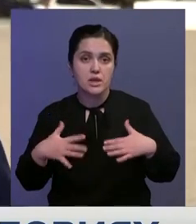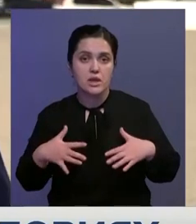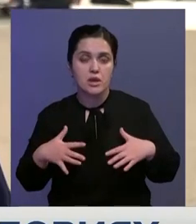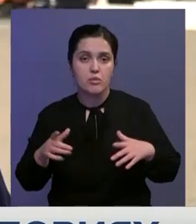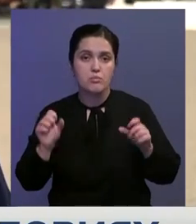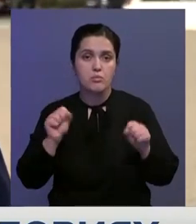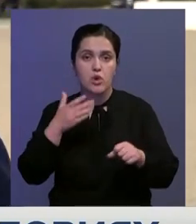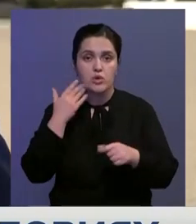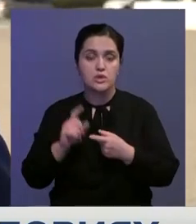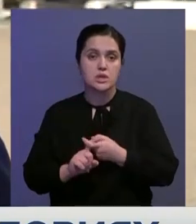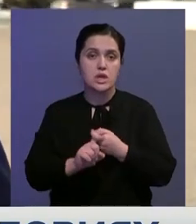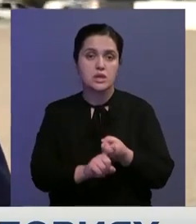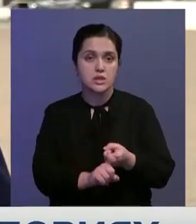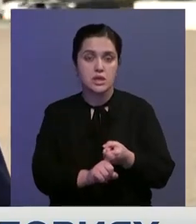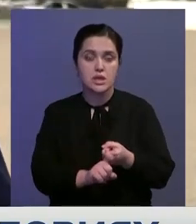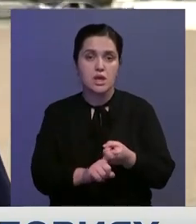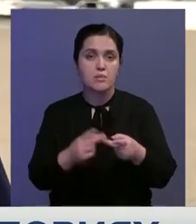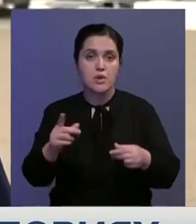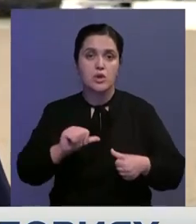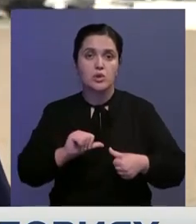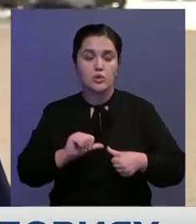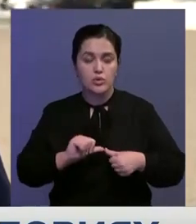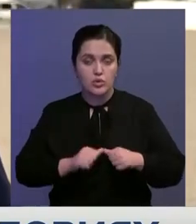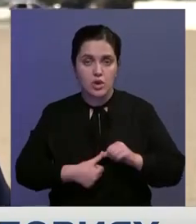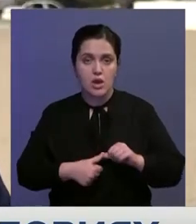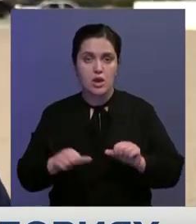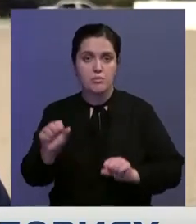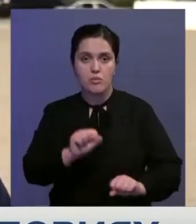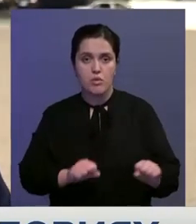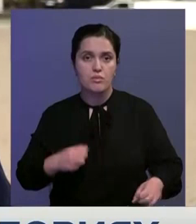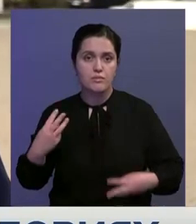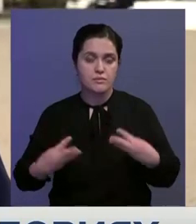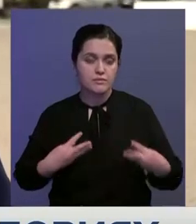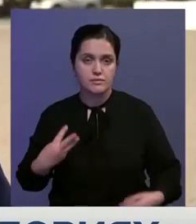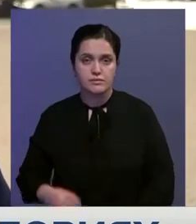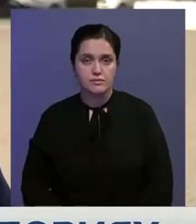которую можно легко заразиться, поэтому там регулярно проводятся дезинфекционные работы.